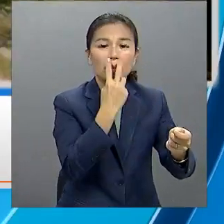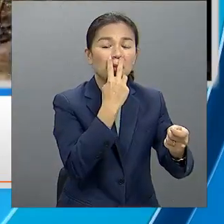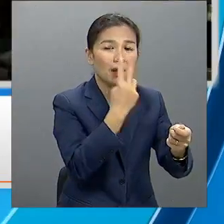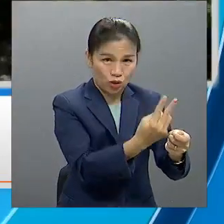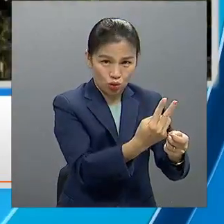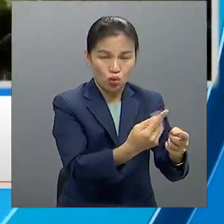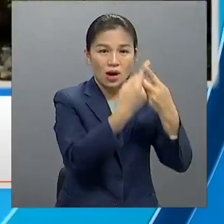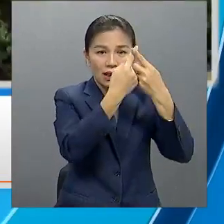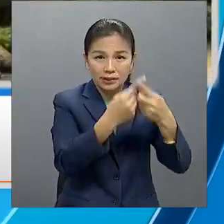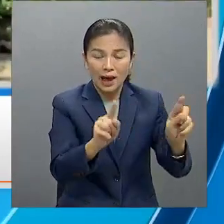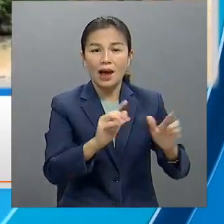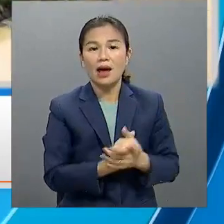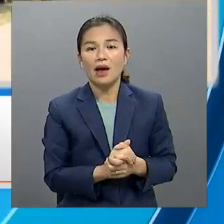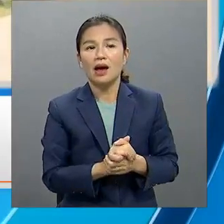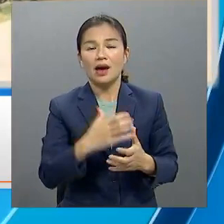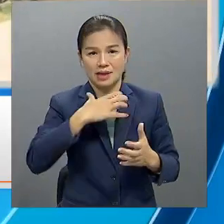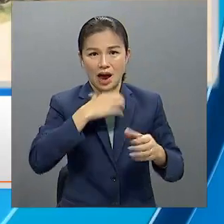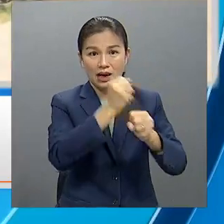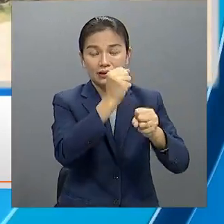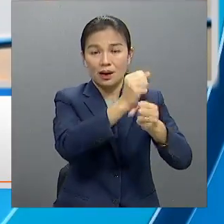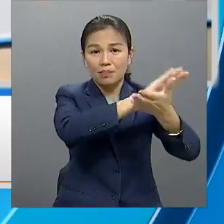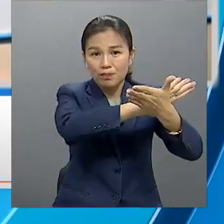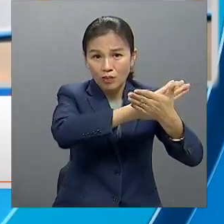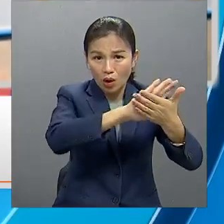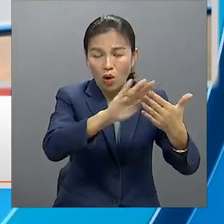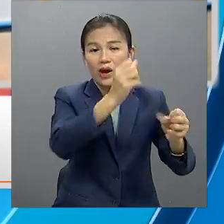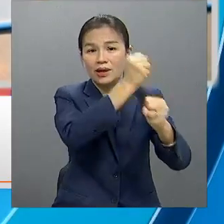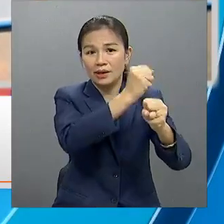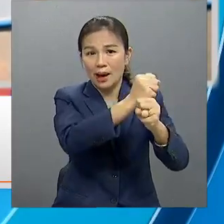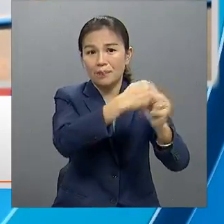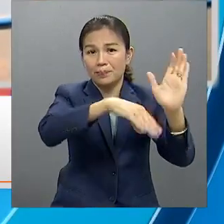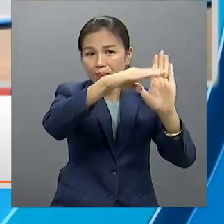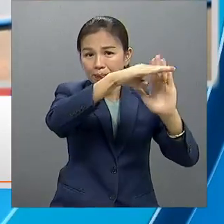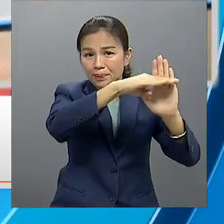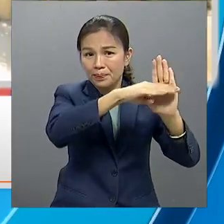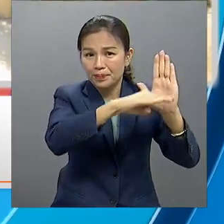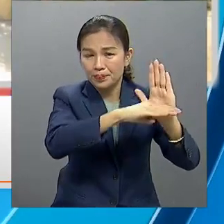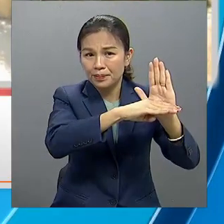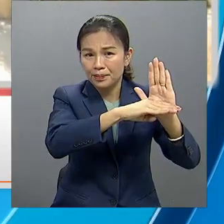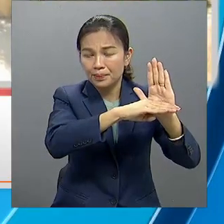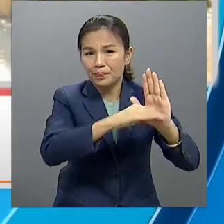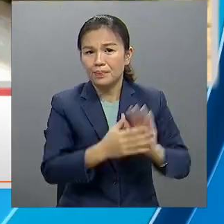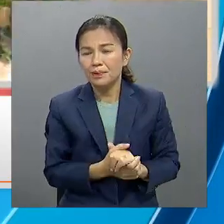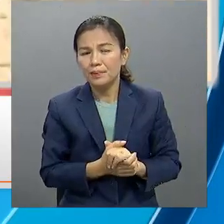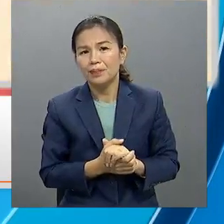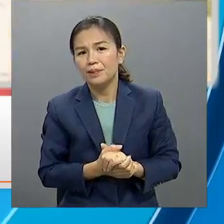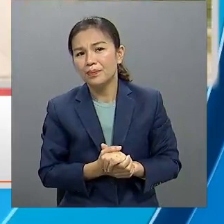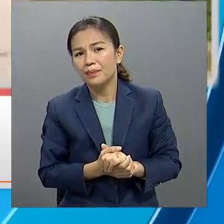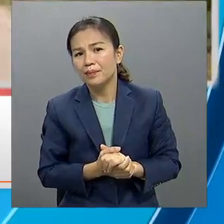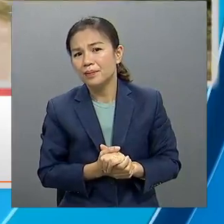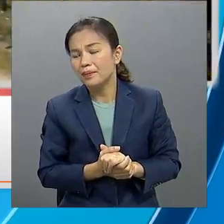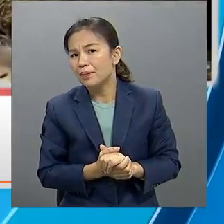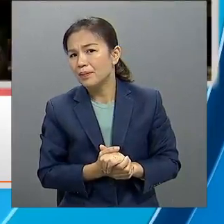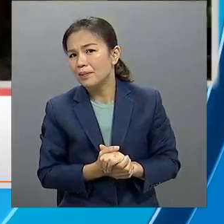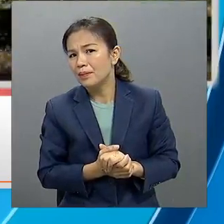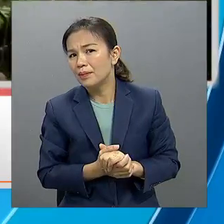จะให้มันเรียบร้อยแต่พอเขาดำเนินการไปเขาเห็นว่ามันทับซ้อนกับเราตลอดเขาก็เลยตลอดรอปรึกษาจังหวัดท